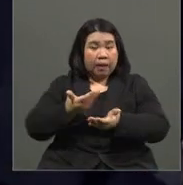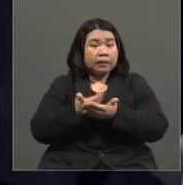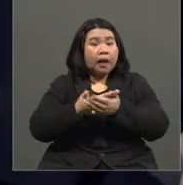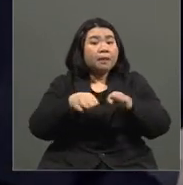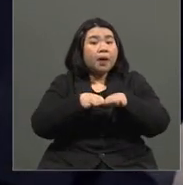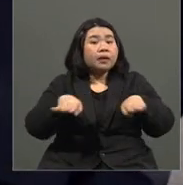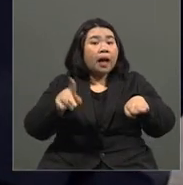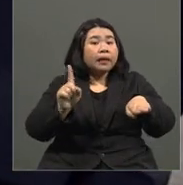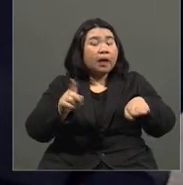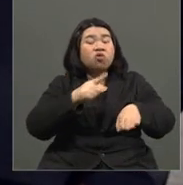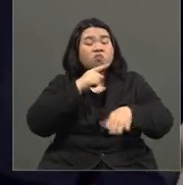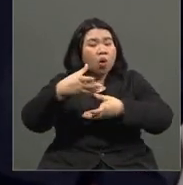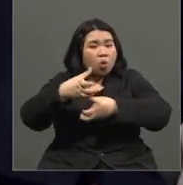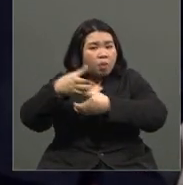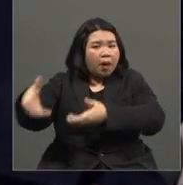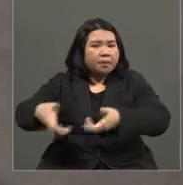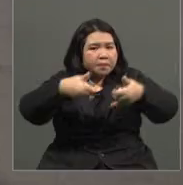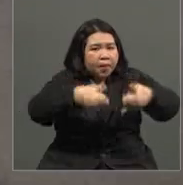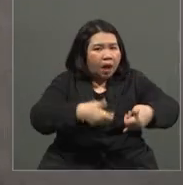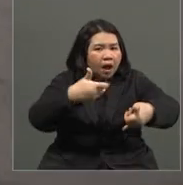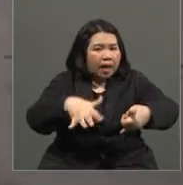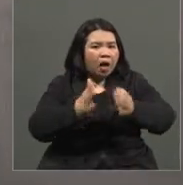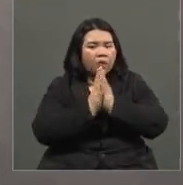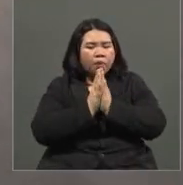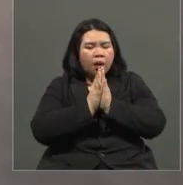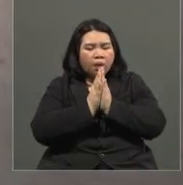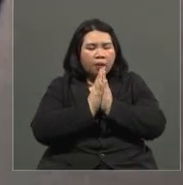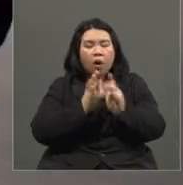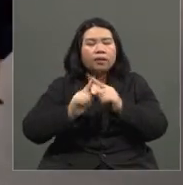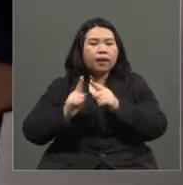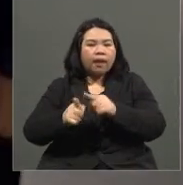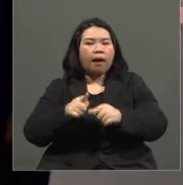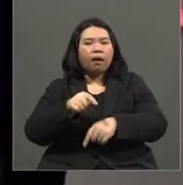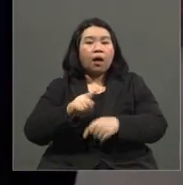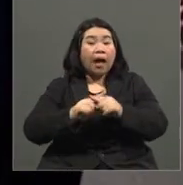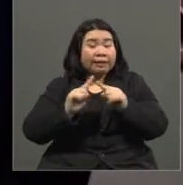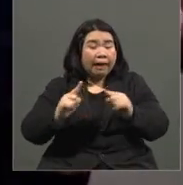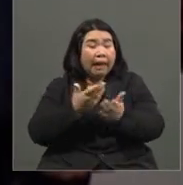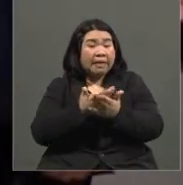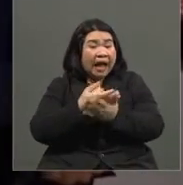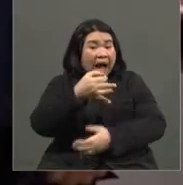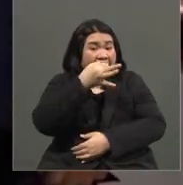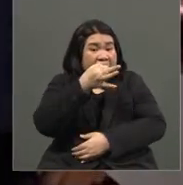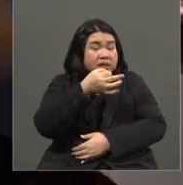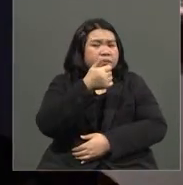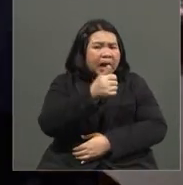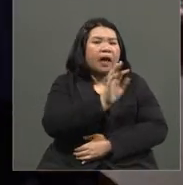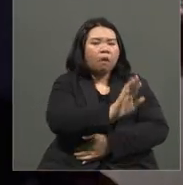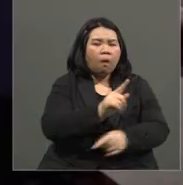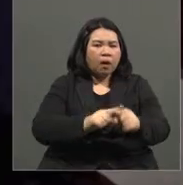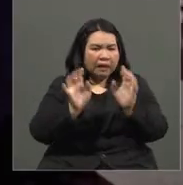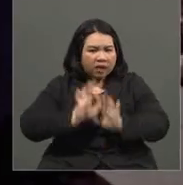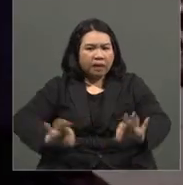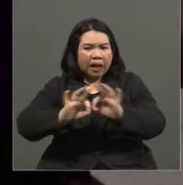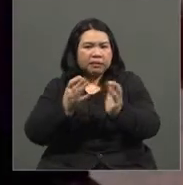คือเอามาแล้วไปทำพิธีทำวิธีมันก็มีค่าวิชาชีพเแต่ประเด็นก็คือถ้าจ่ายแล้วมันได้ของคงไม่เป็นเรื่องอันนี้คือ